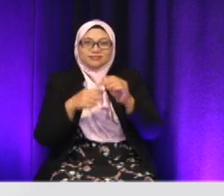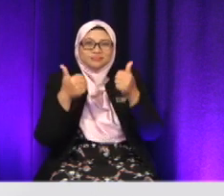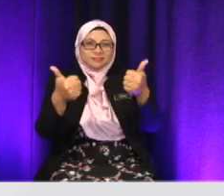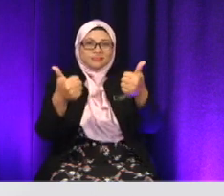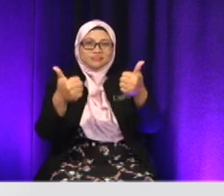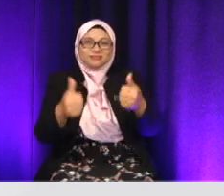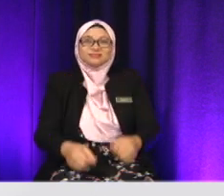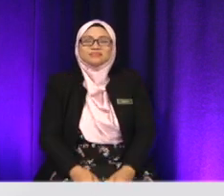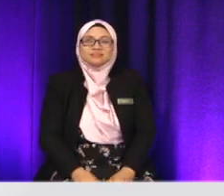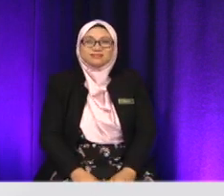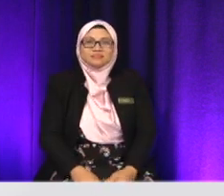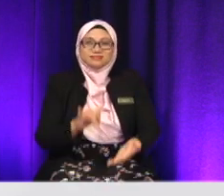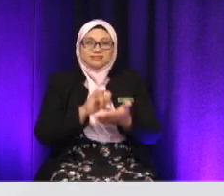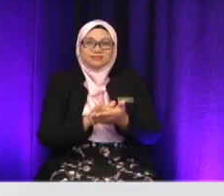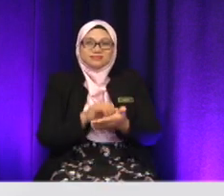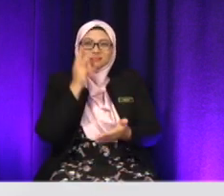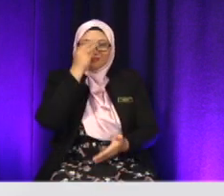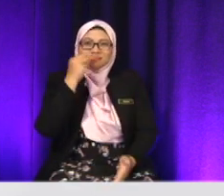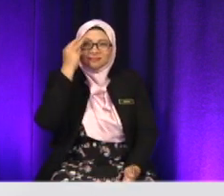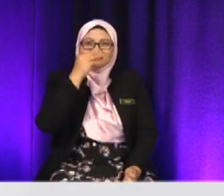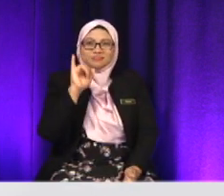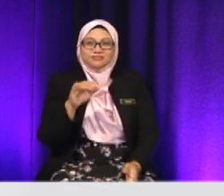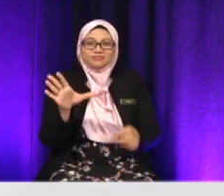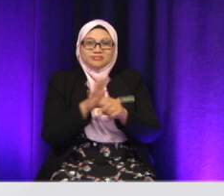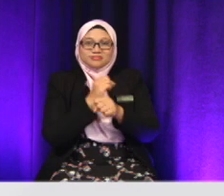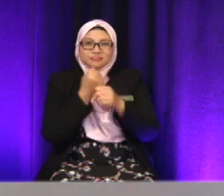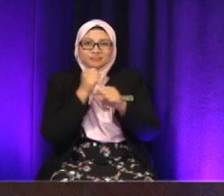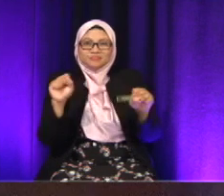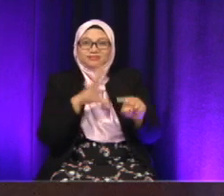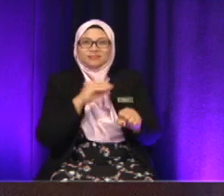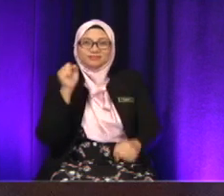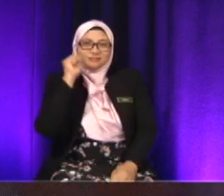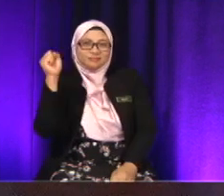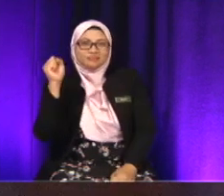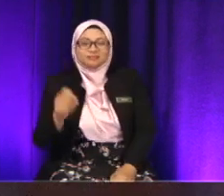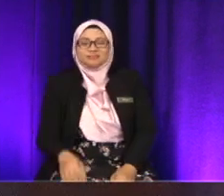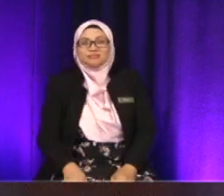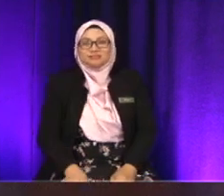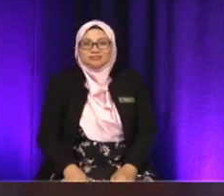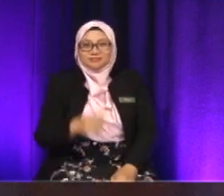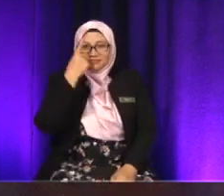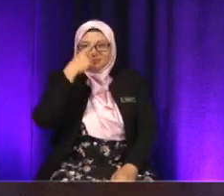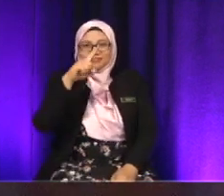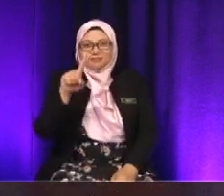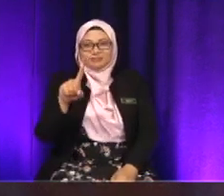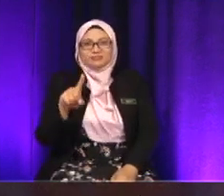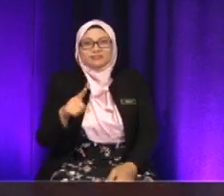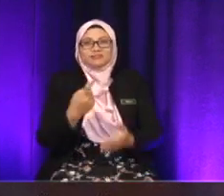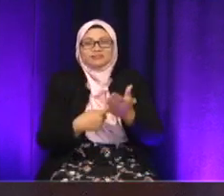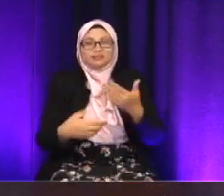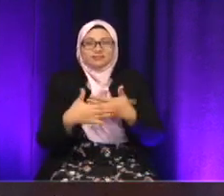itu dia muka-muka yang sudah cukup sedia dan semangat Baiklah untuk segmen seterusnya